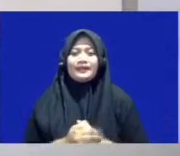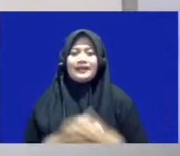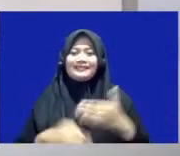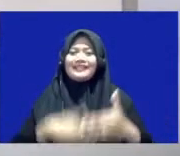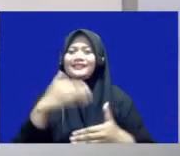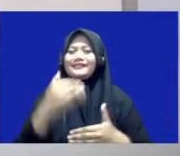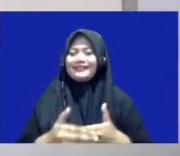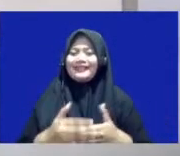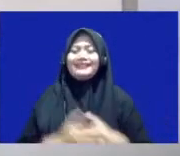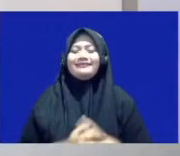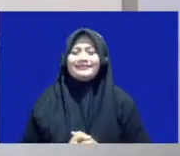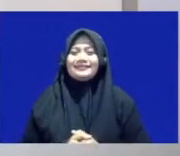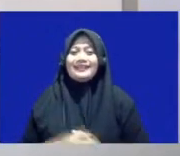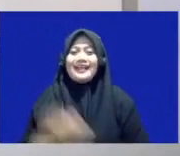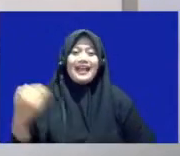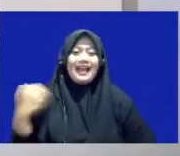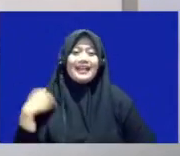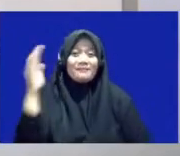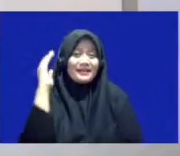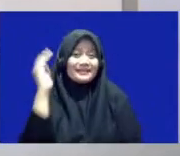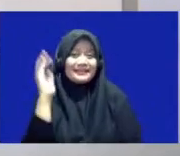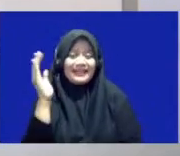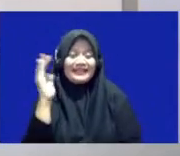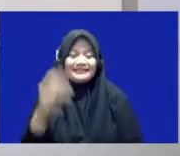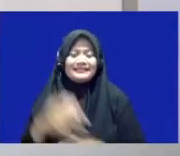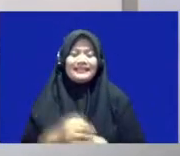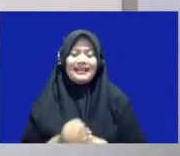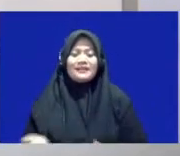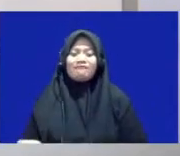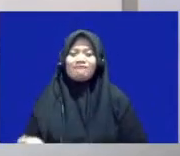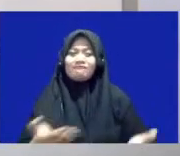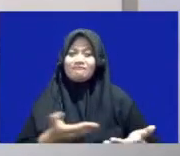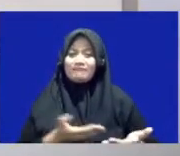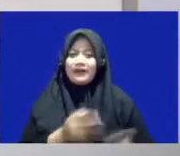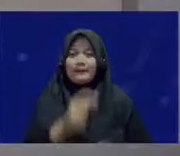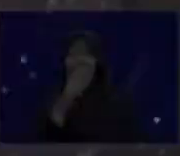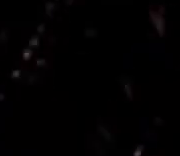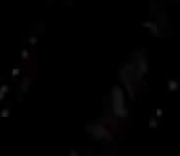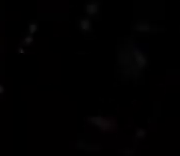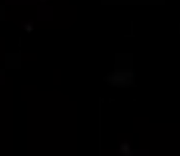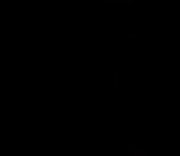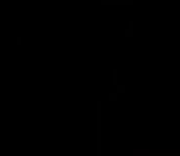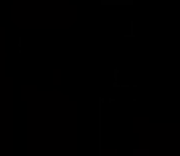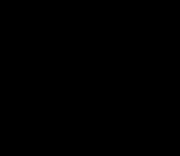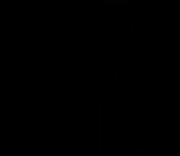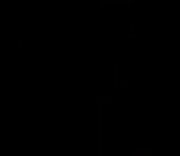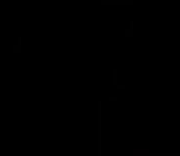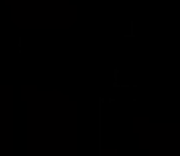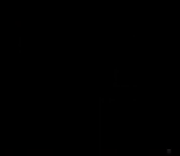delivered by Mr. Nana Suryana. The time is yours.